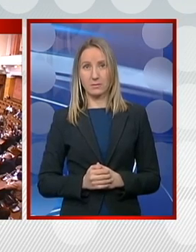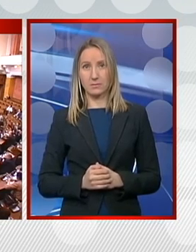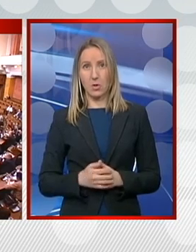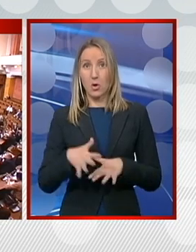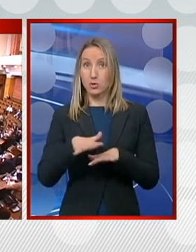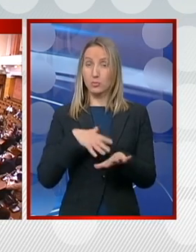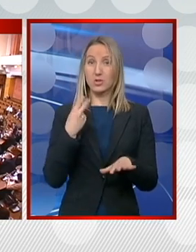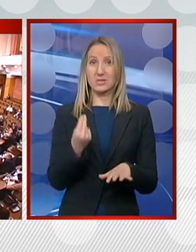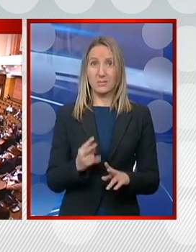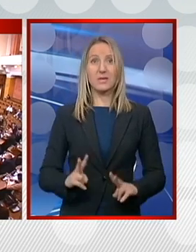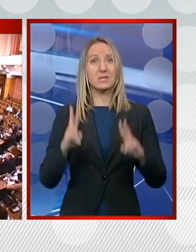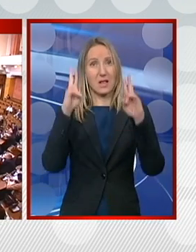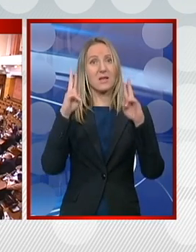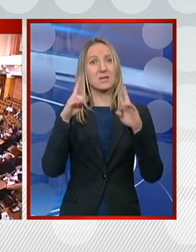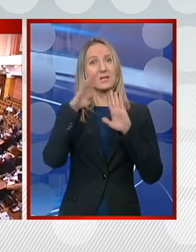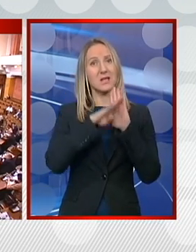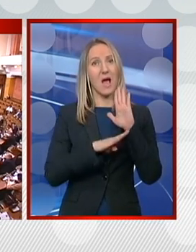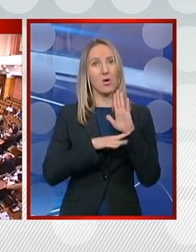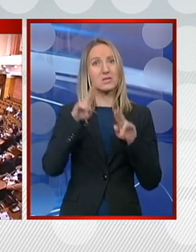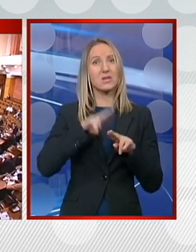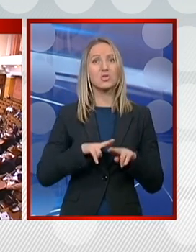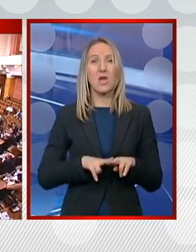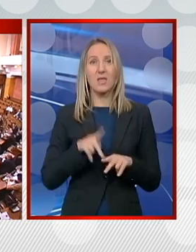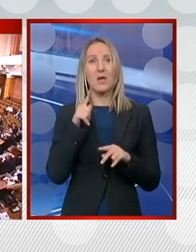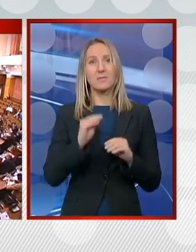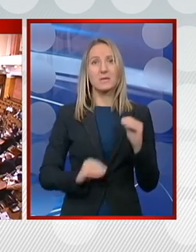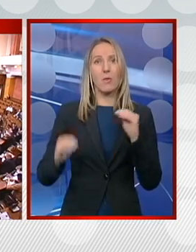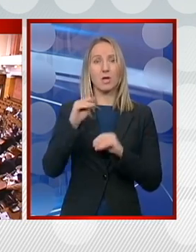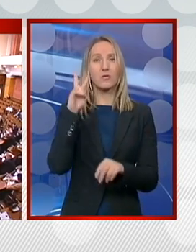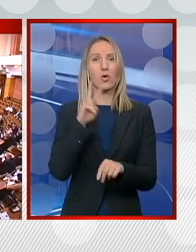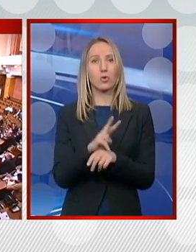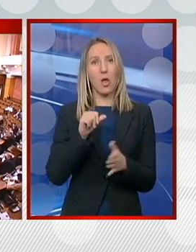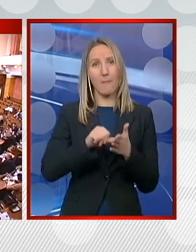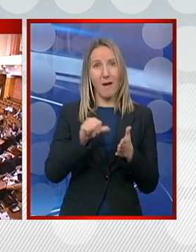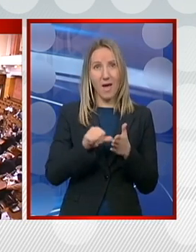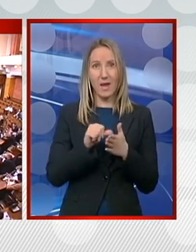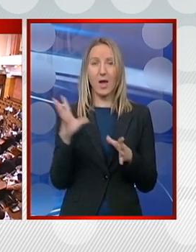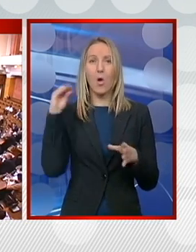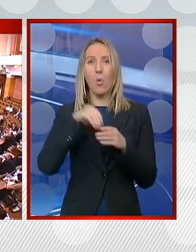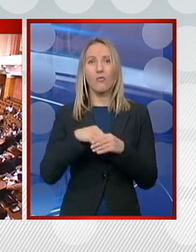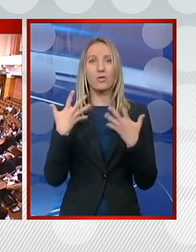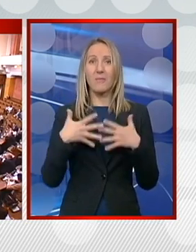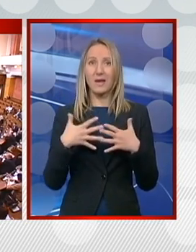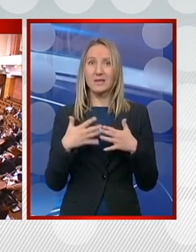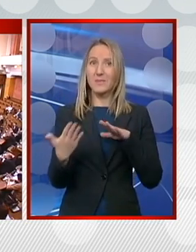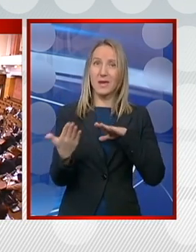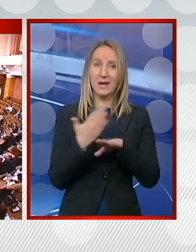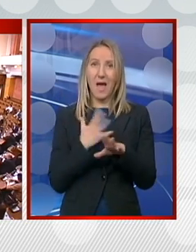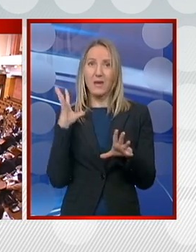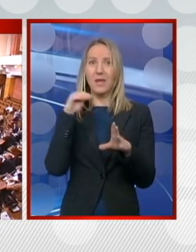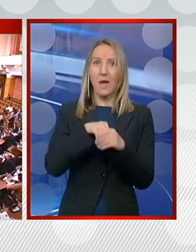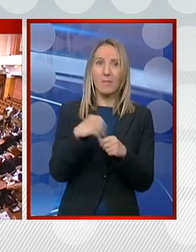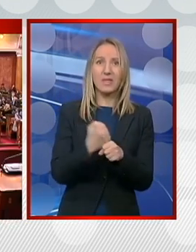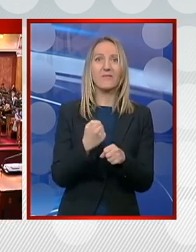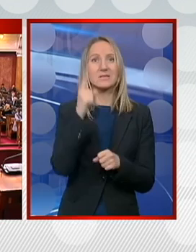U Skupštini Srbije izglasana su zakonska rješenja kojima se pojačava kontrola banaka i uvode mehanizmi ranije